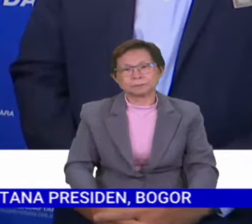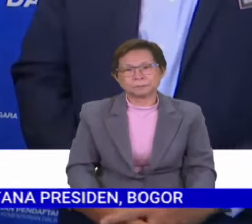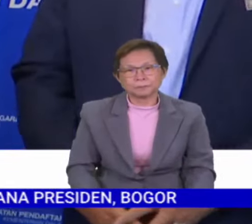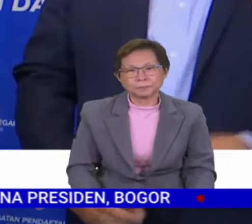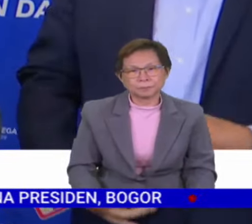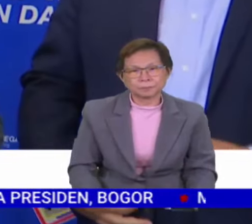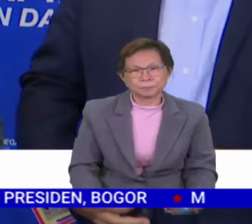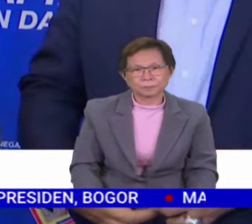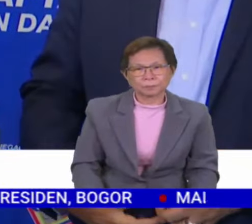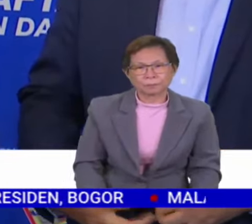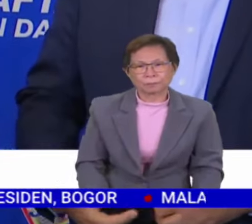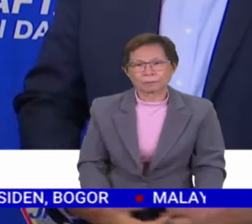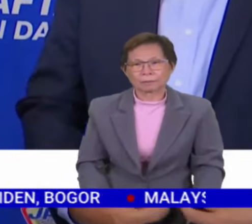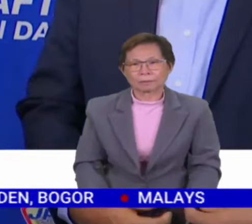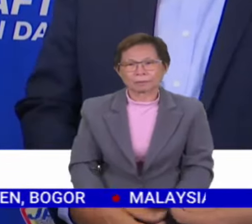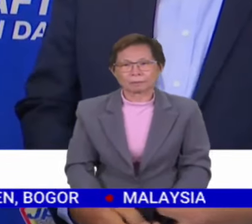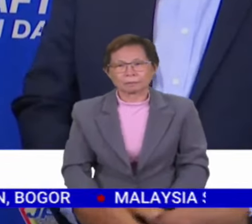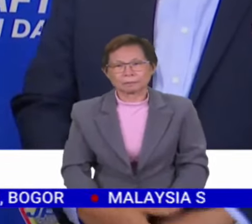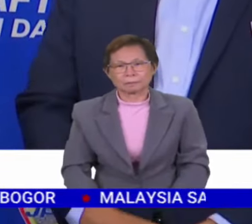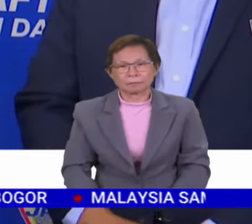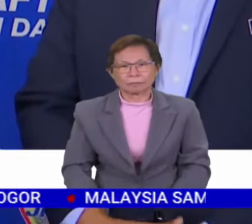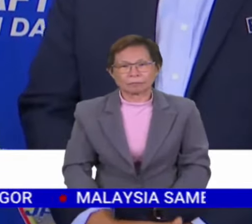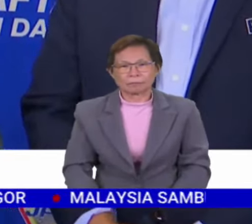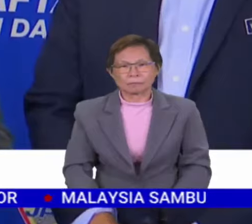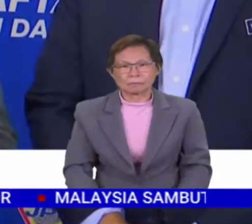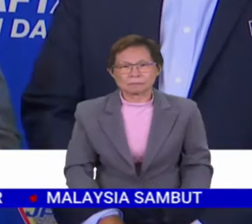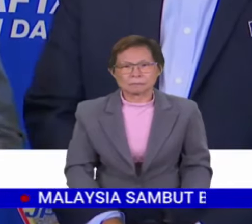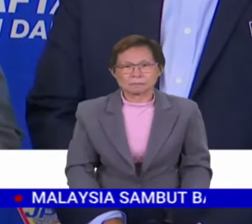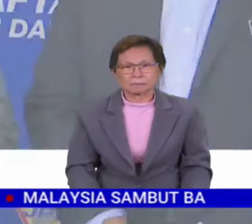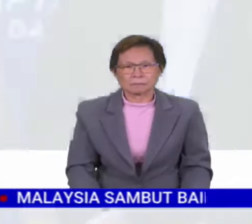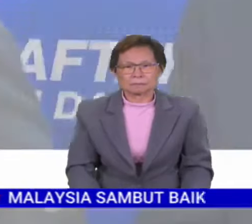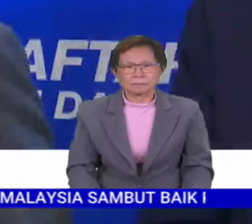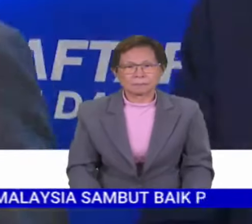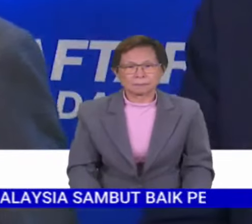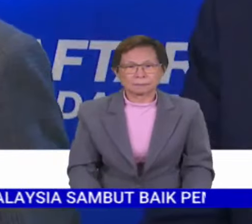Agensi-agensi di bawah Kementerian Dalam Negeri. Hari ini saya dan timbalan